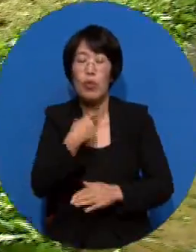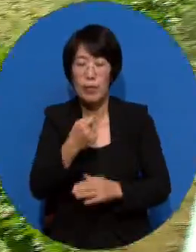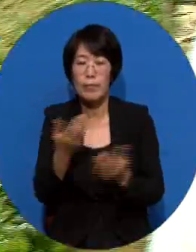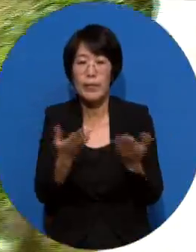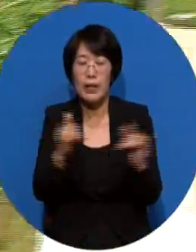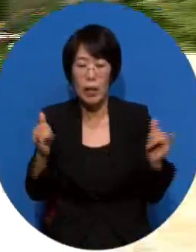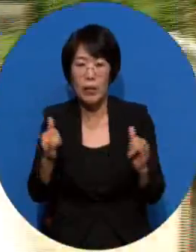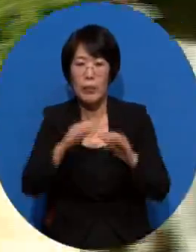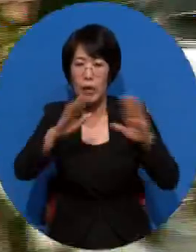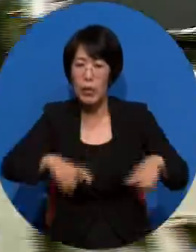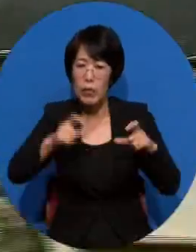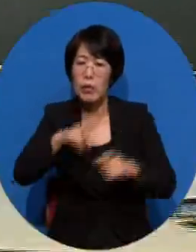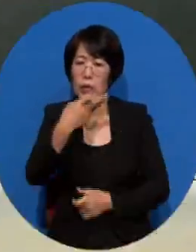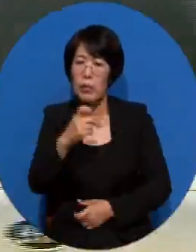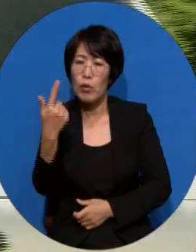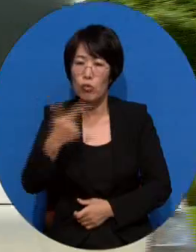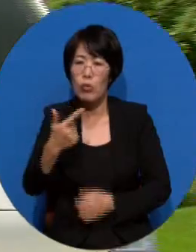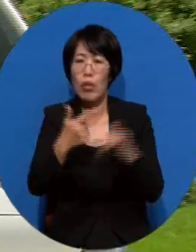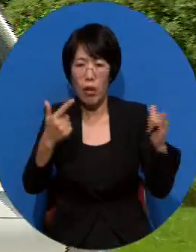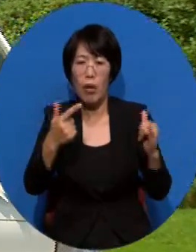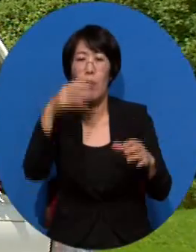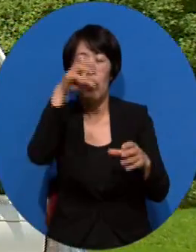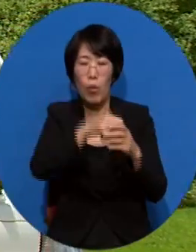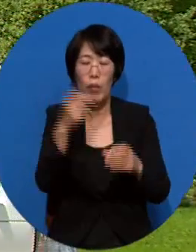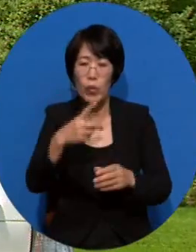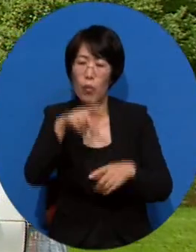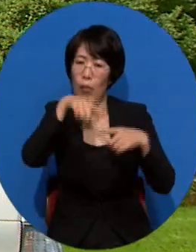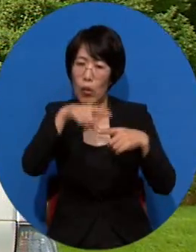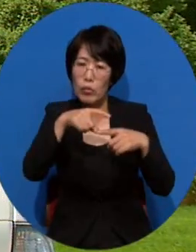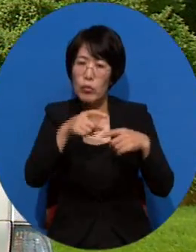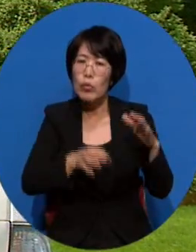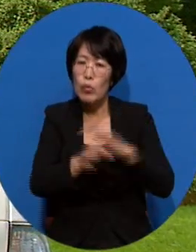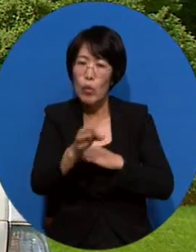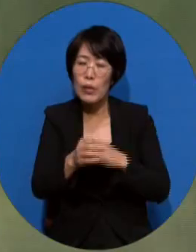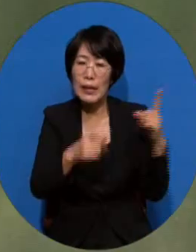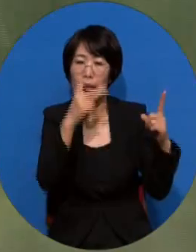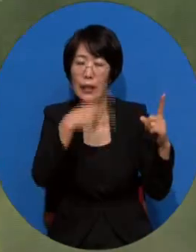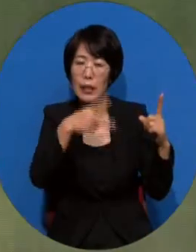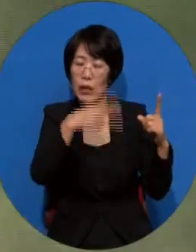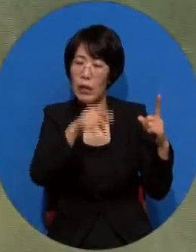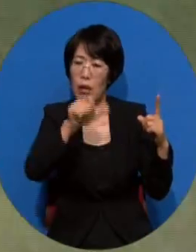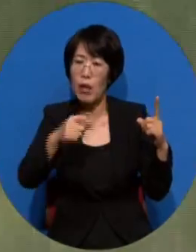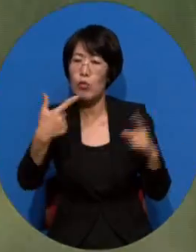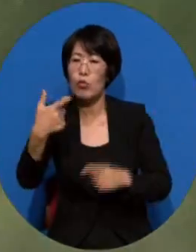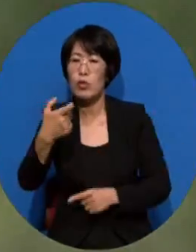농업인으로 전남에서는 12만 6천여 명이 해당되며 평균 지급 단가는 헥타르당 66만 원입니다.